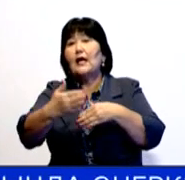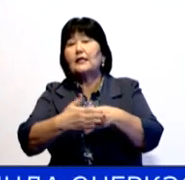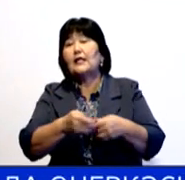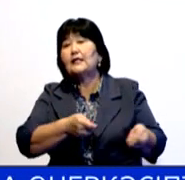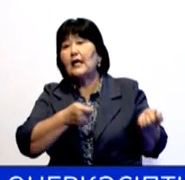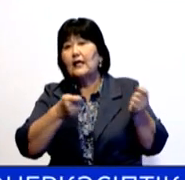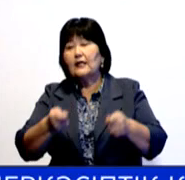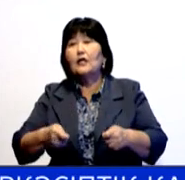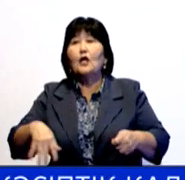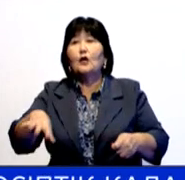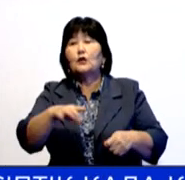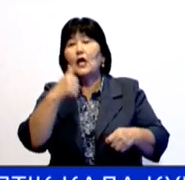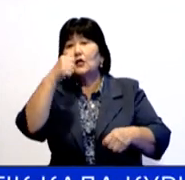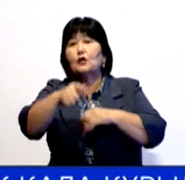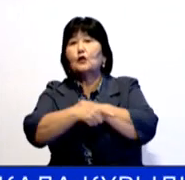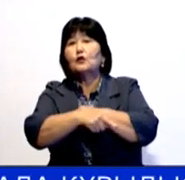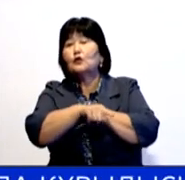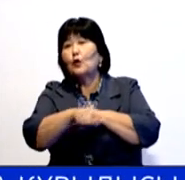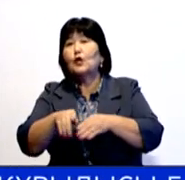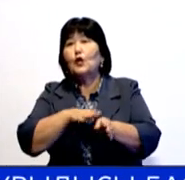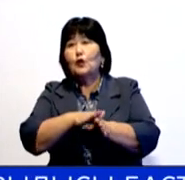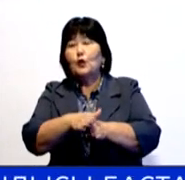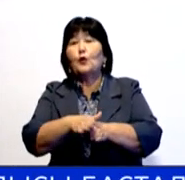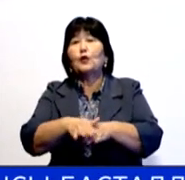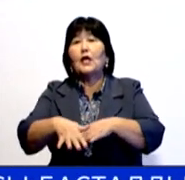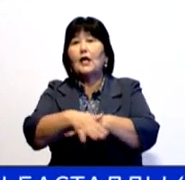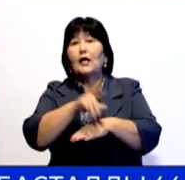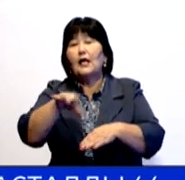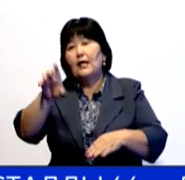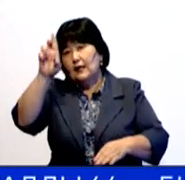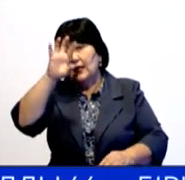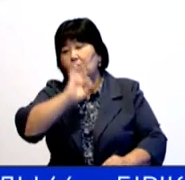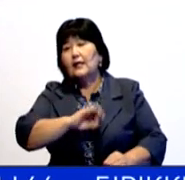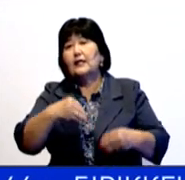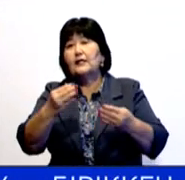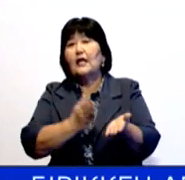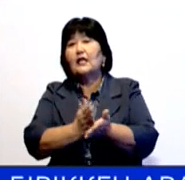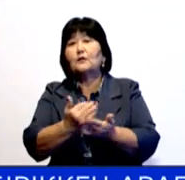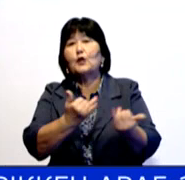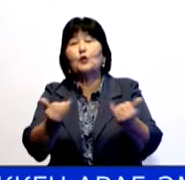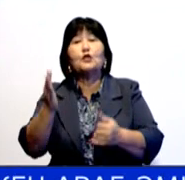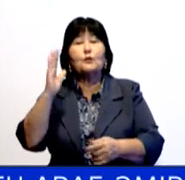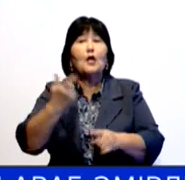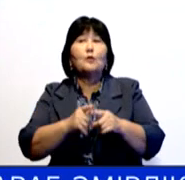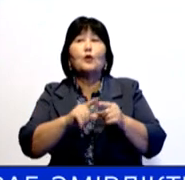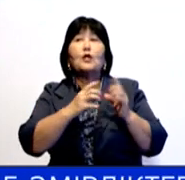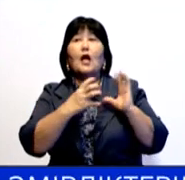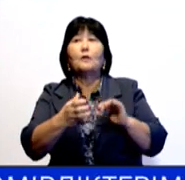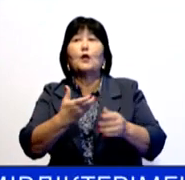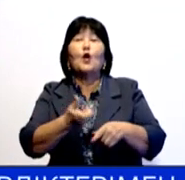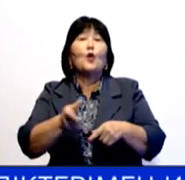келіп, жылдың соңына дейін толығымен халыққа ел игілігіне қызмет көрсететін болады. Бұл автобустар